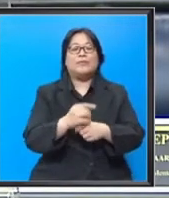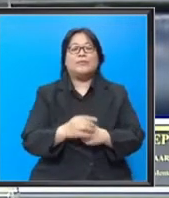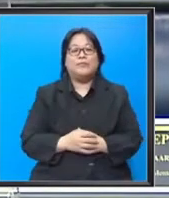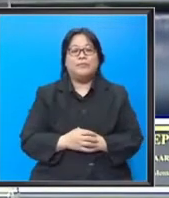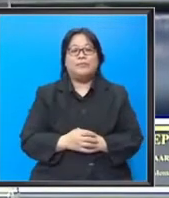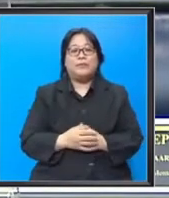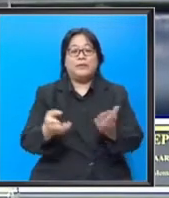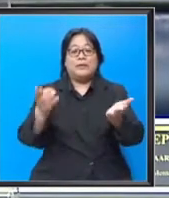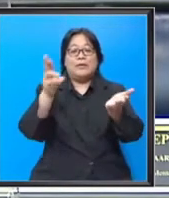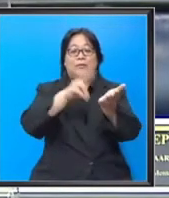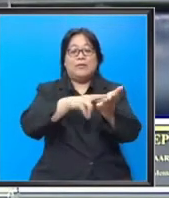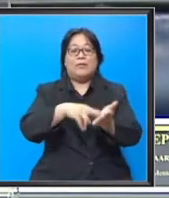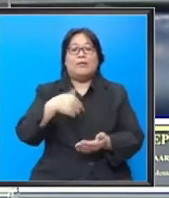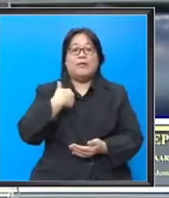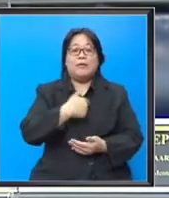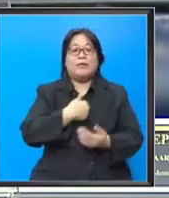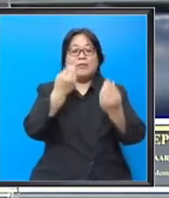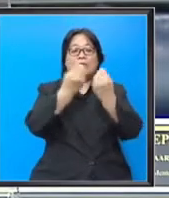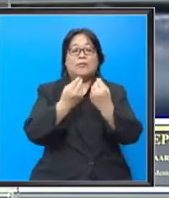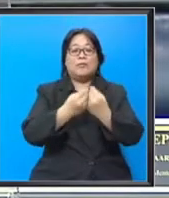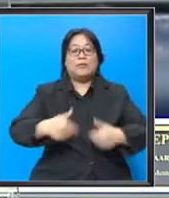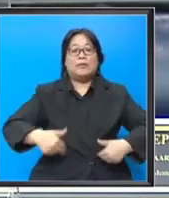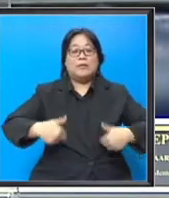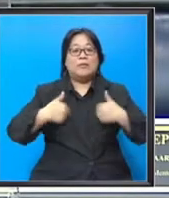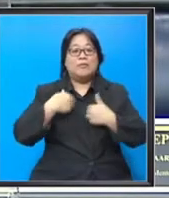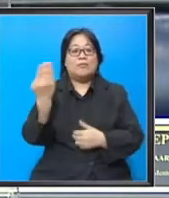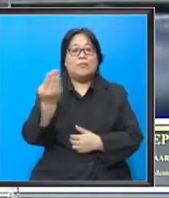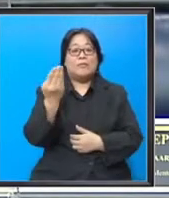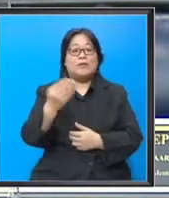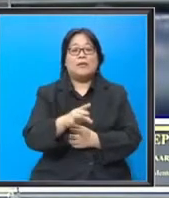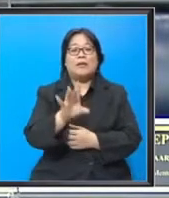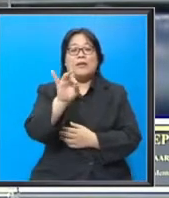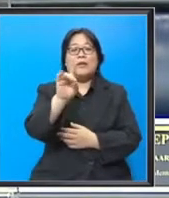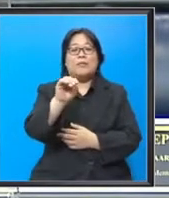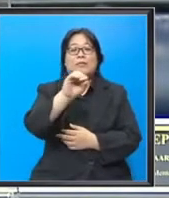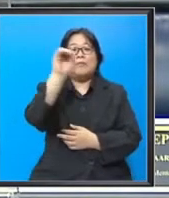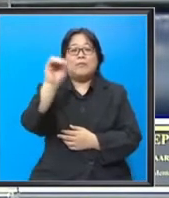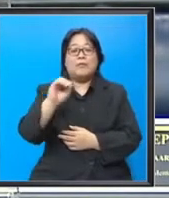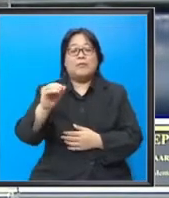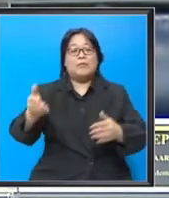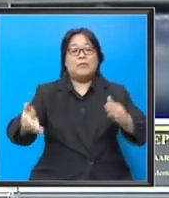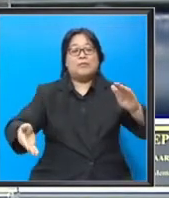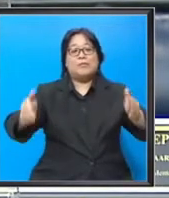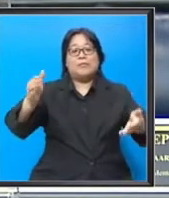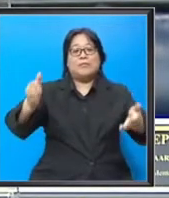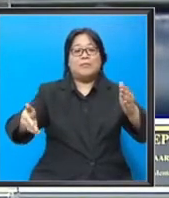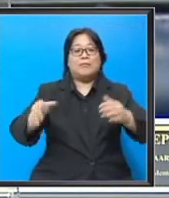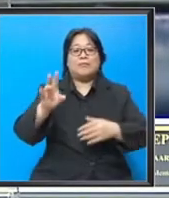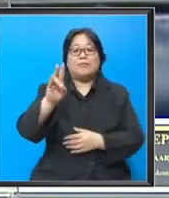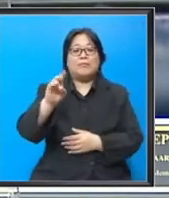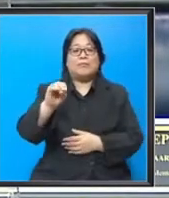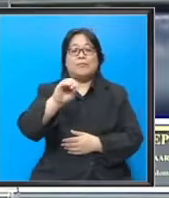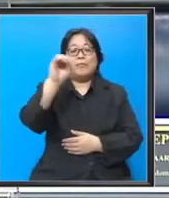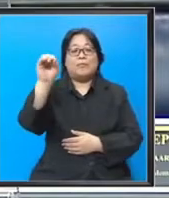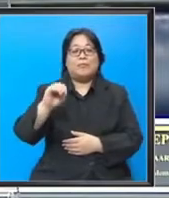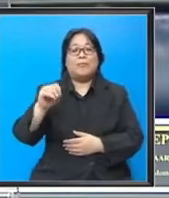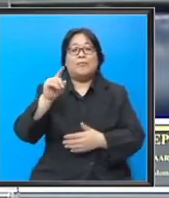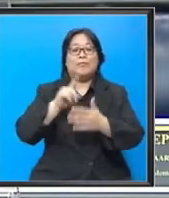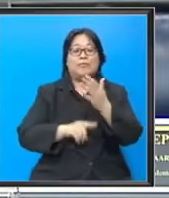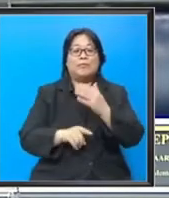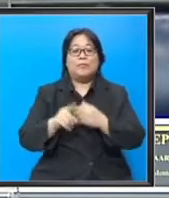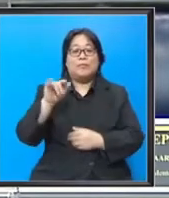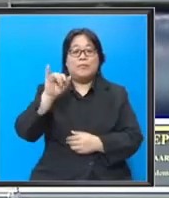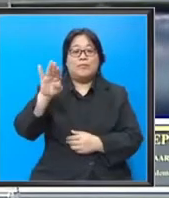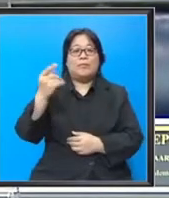dalam record yang kita ada kadar hidup yang biasa ialah 80 isu berbanding dengan 705d yang